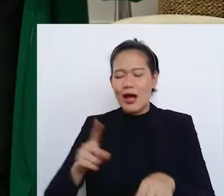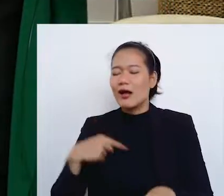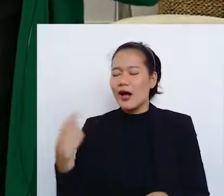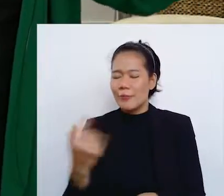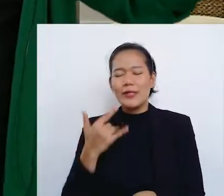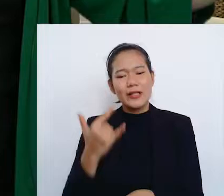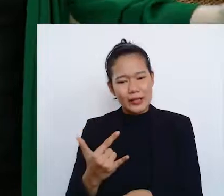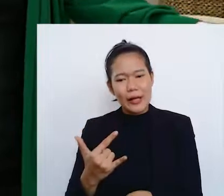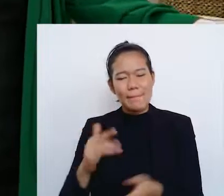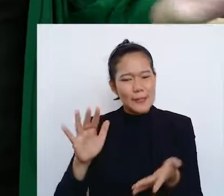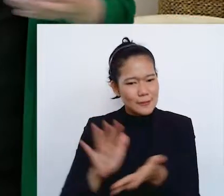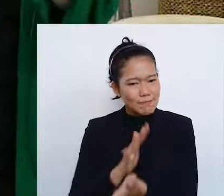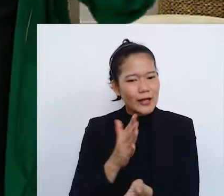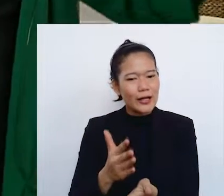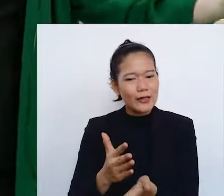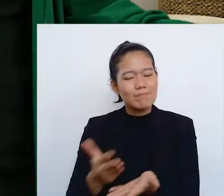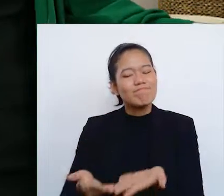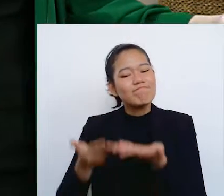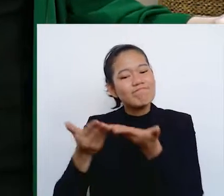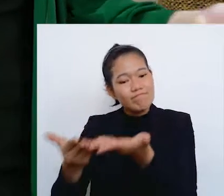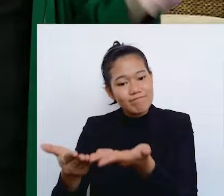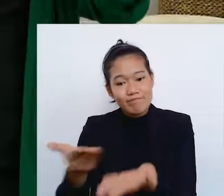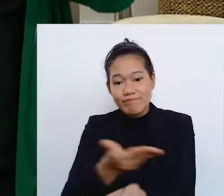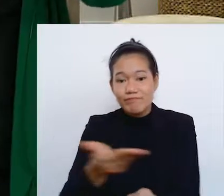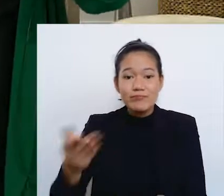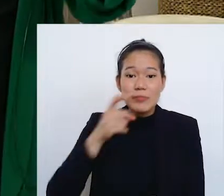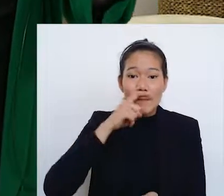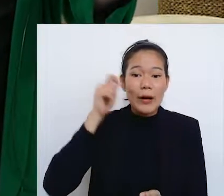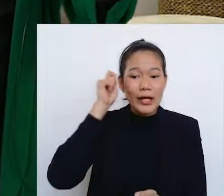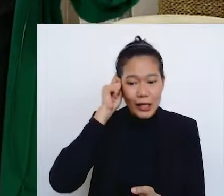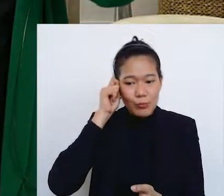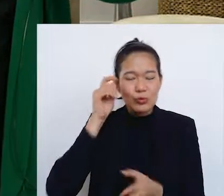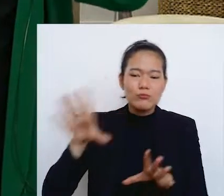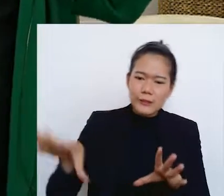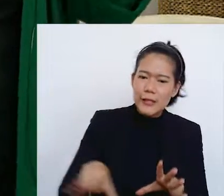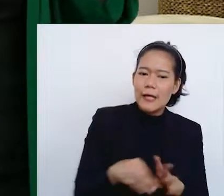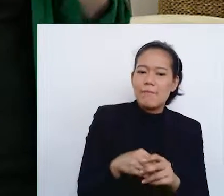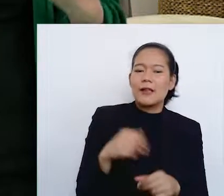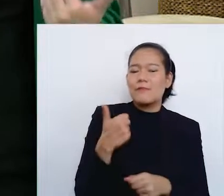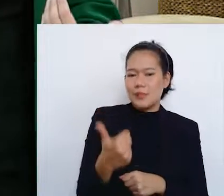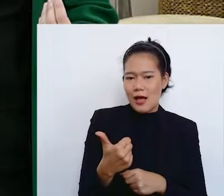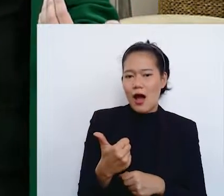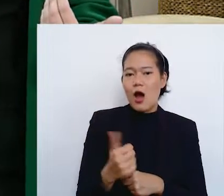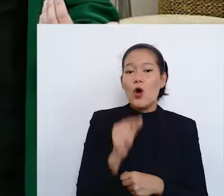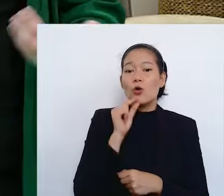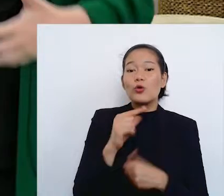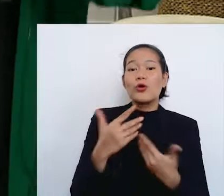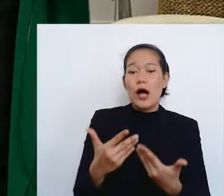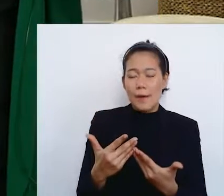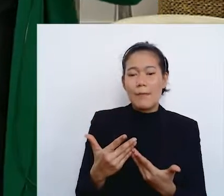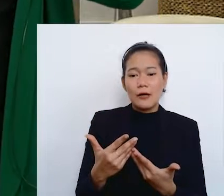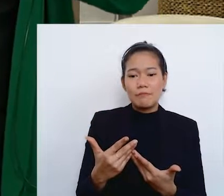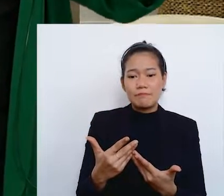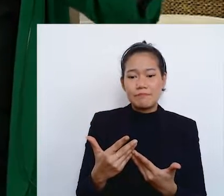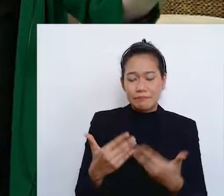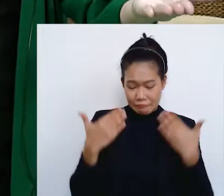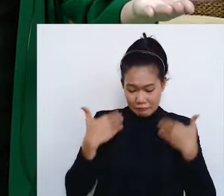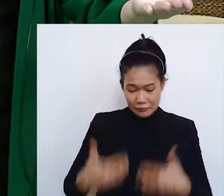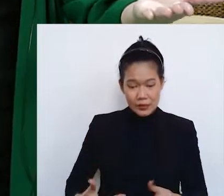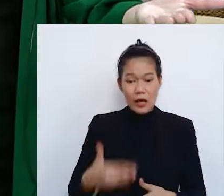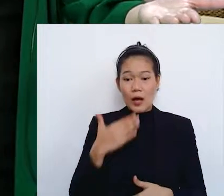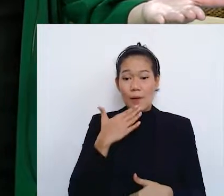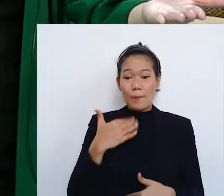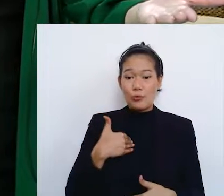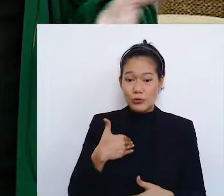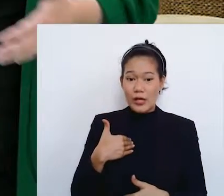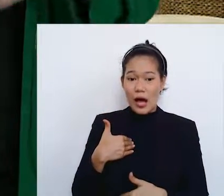terus membuka kesempatan untuk Bapak Ibu boleh berpartisipasi, memberikan apa yang